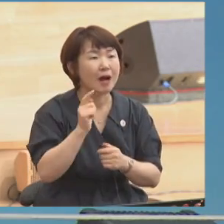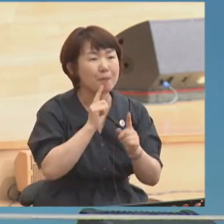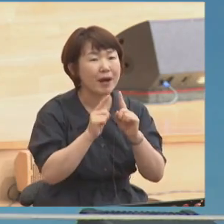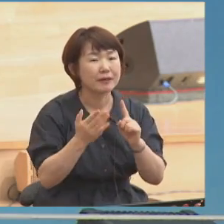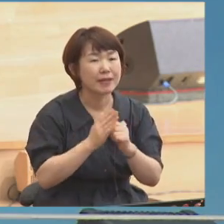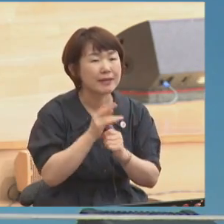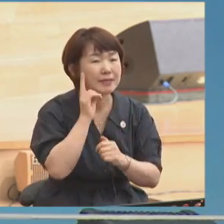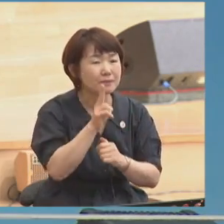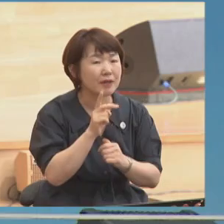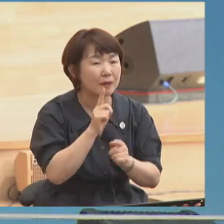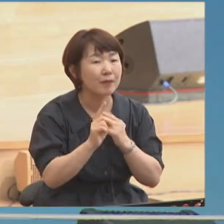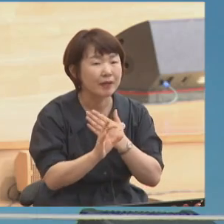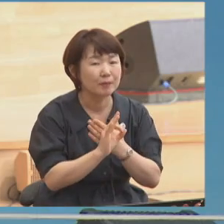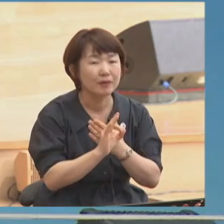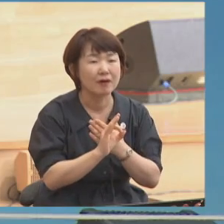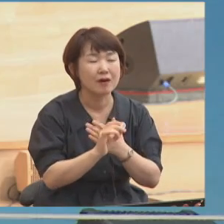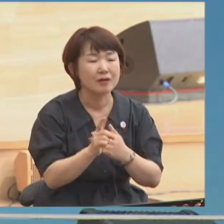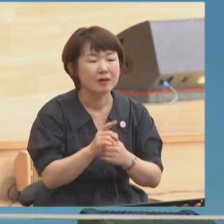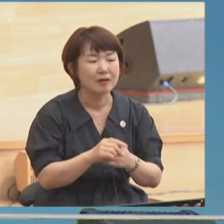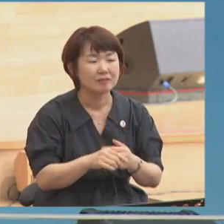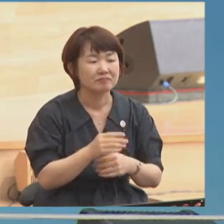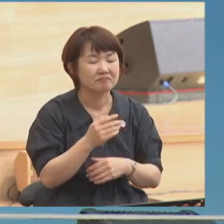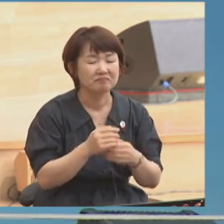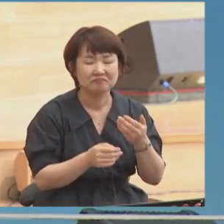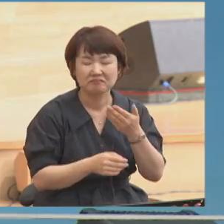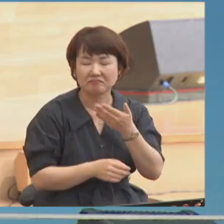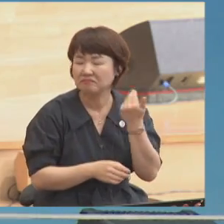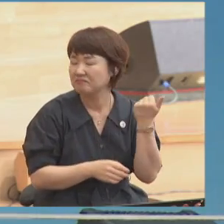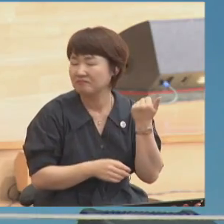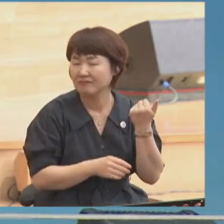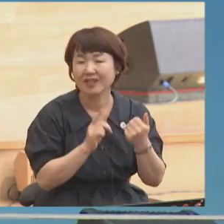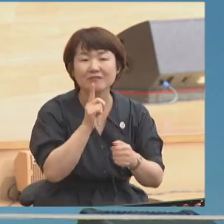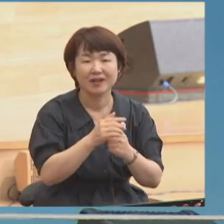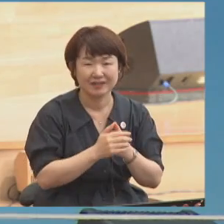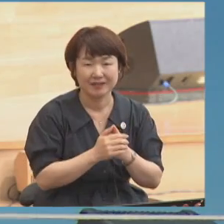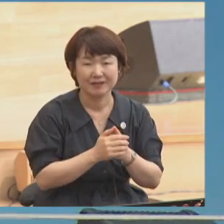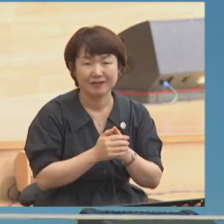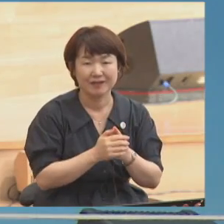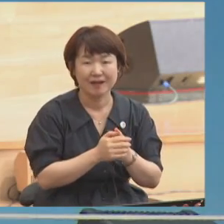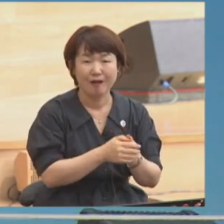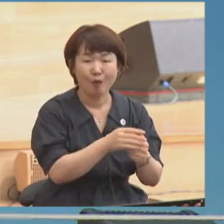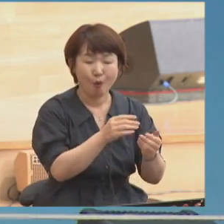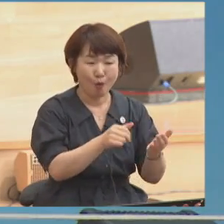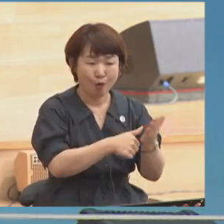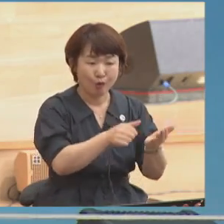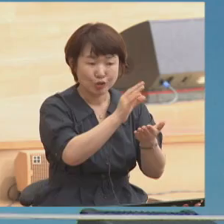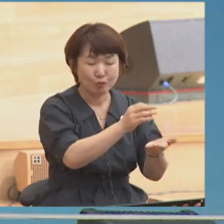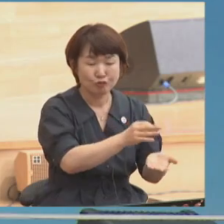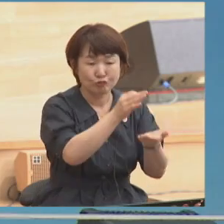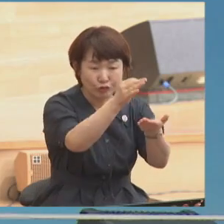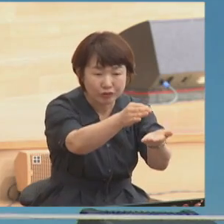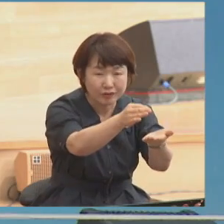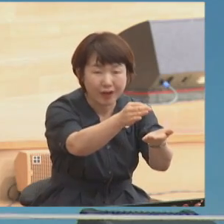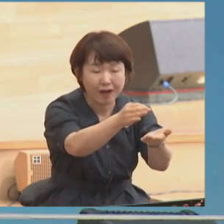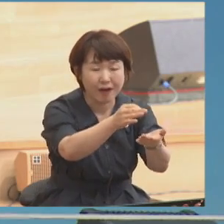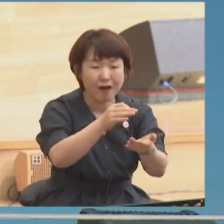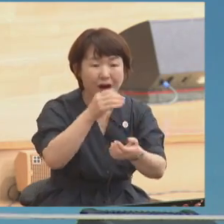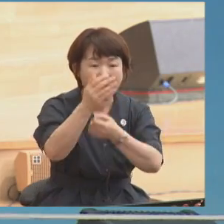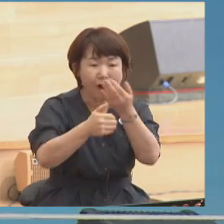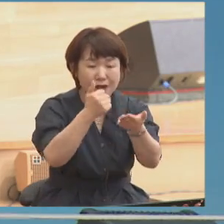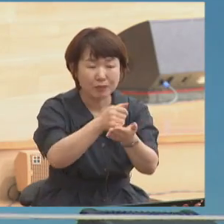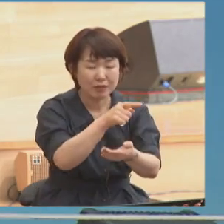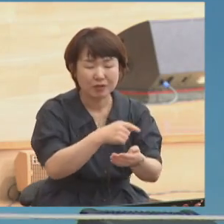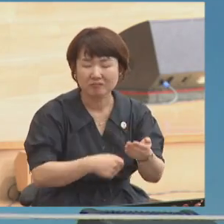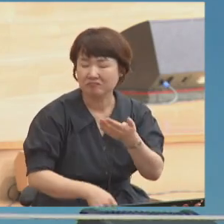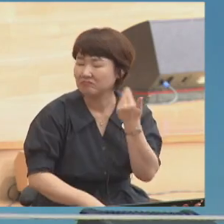심하게 말하면 쳐다도 보지 않았다 그 말입니다. 아니, 제물을 가지고 와서 하나님 앞에 드렸는데 그걸